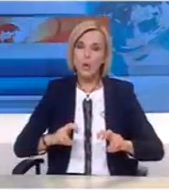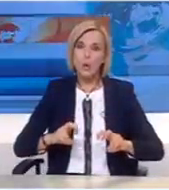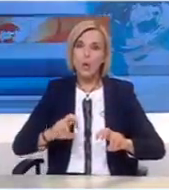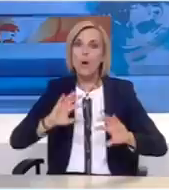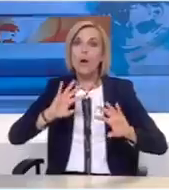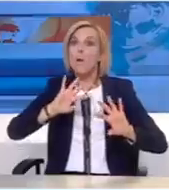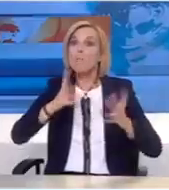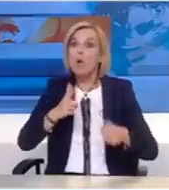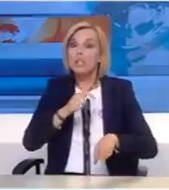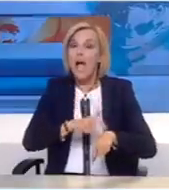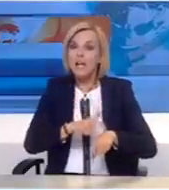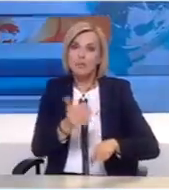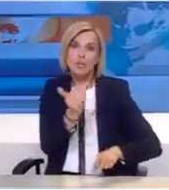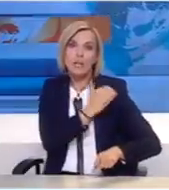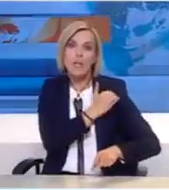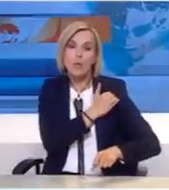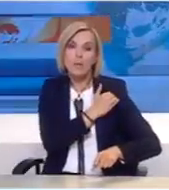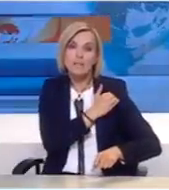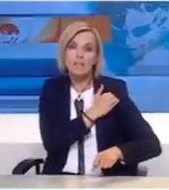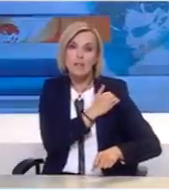τις δύο δομές?